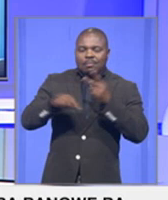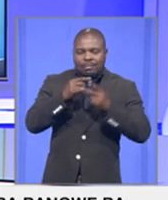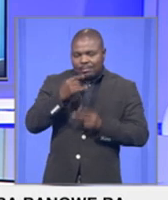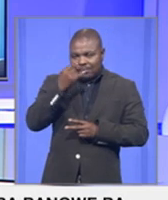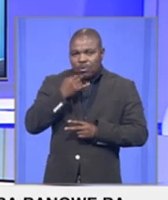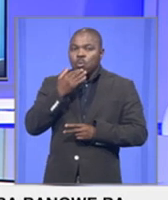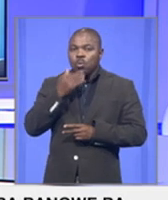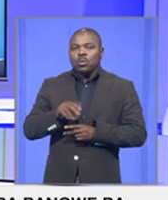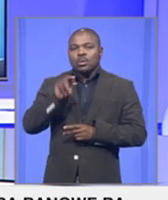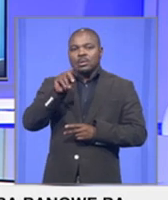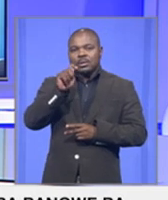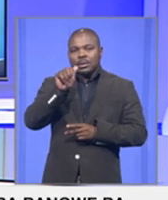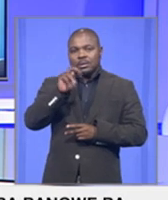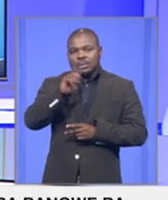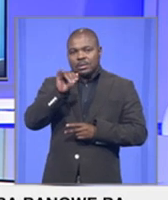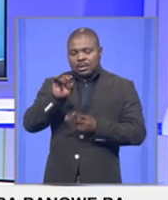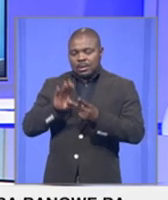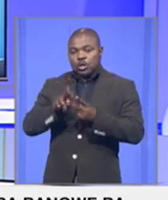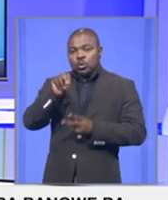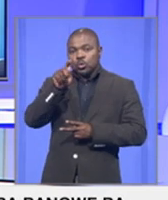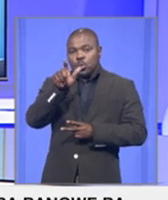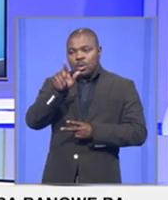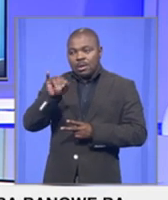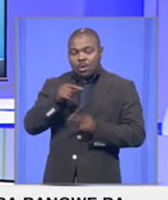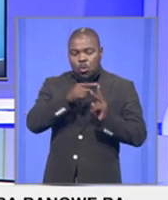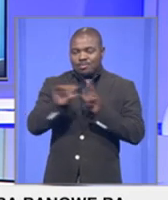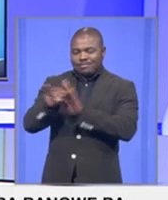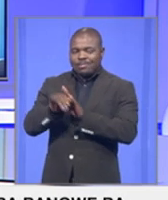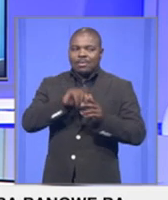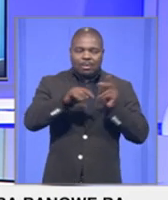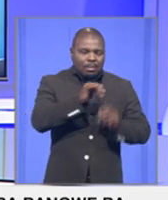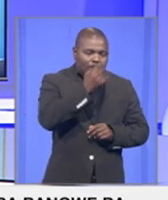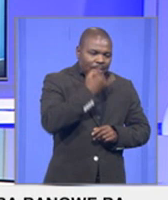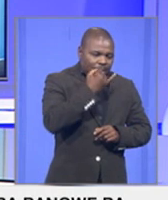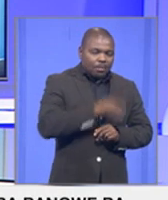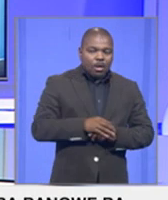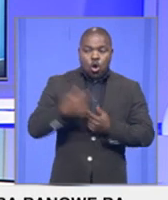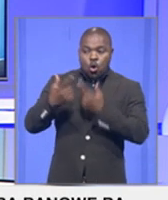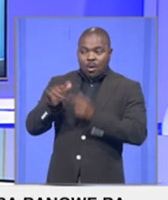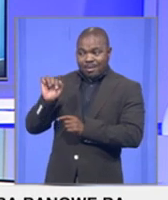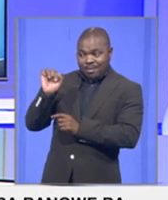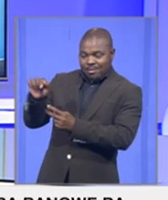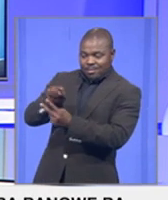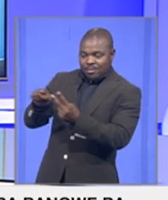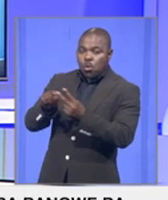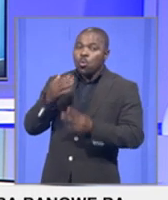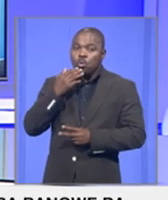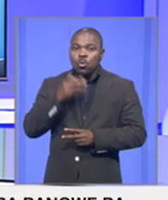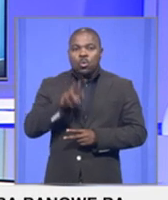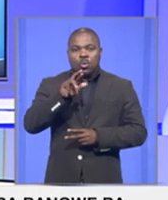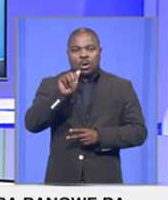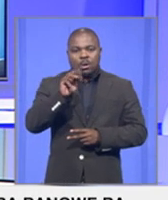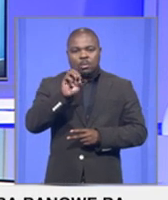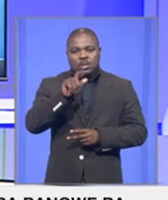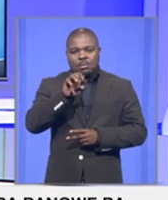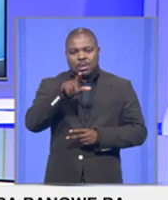Bongani Ntanzi le Sifiso Ntuli. Moeledi wa balatofadiwa ba supileng Sipho Ramosepele o na mokgalema.